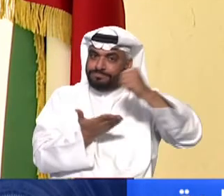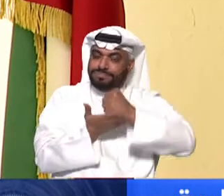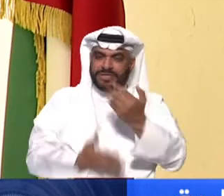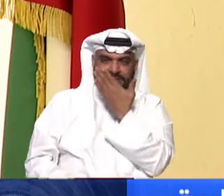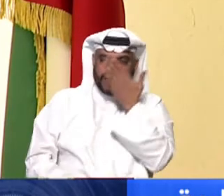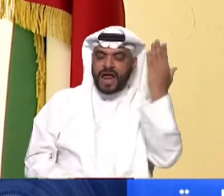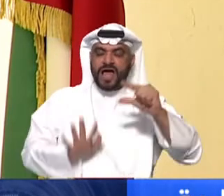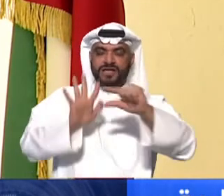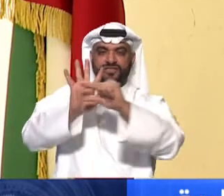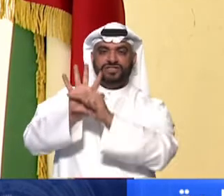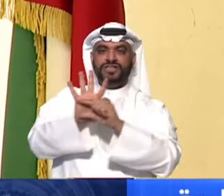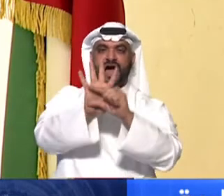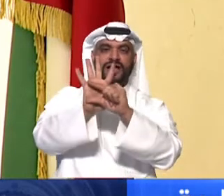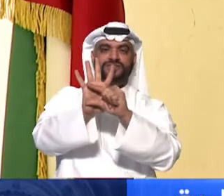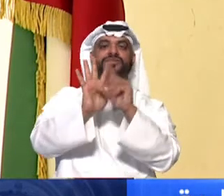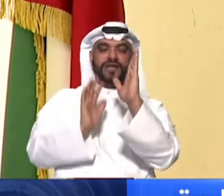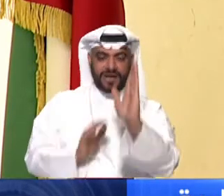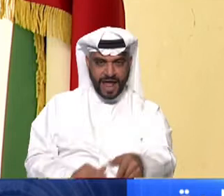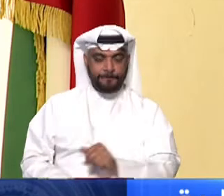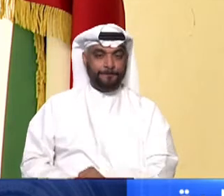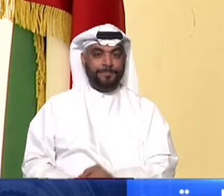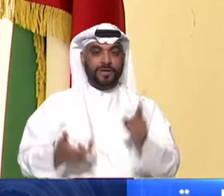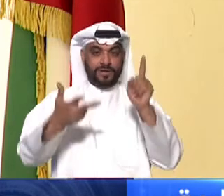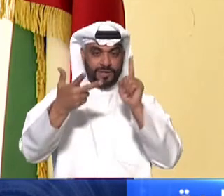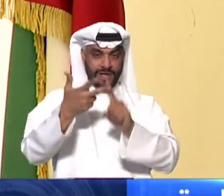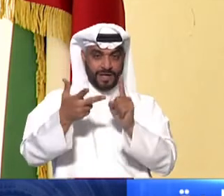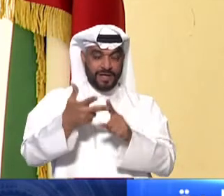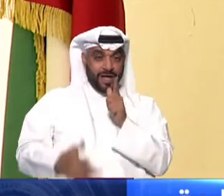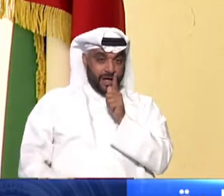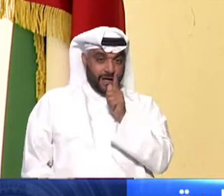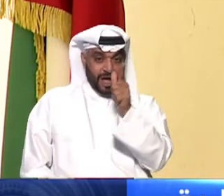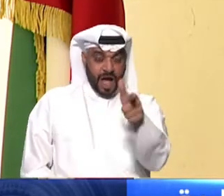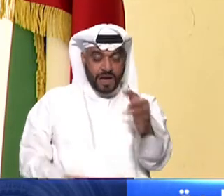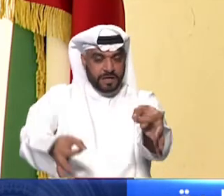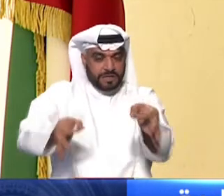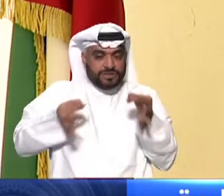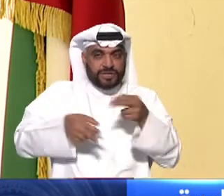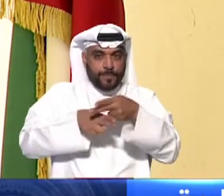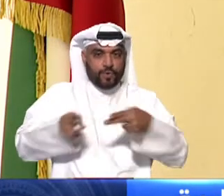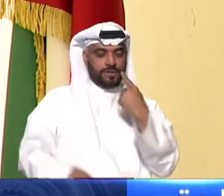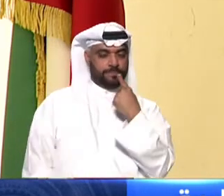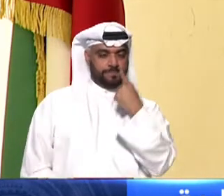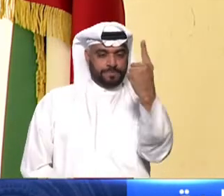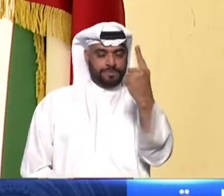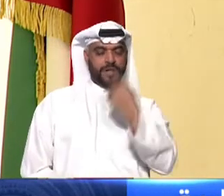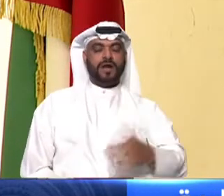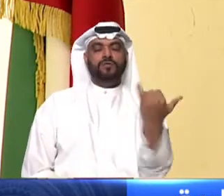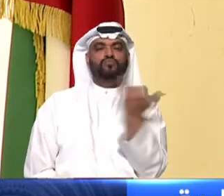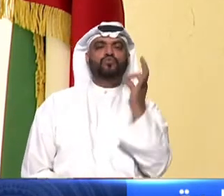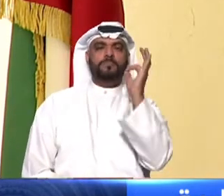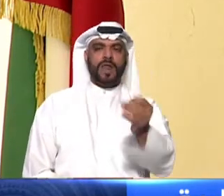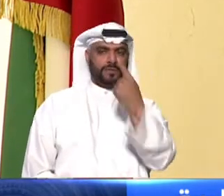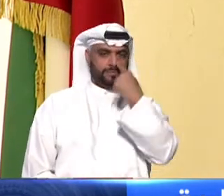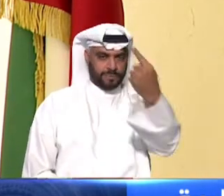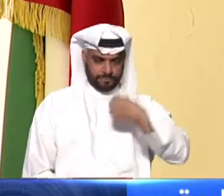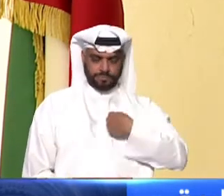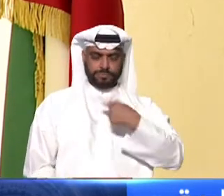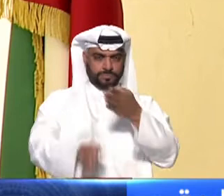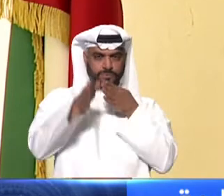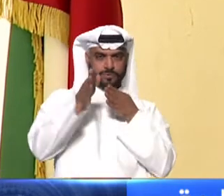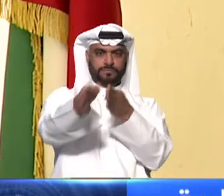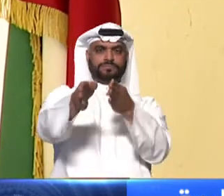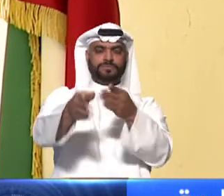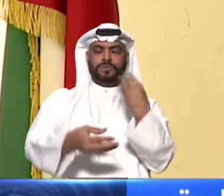بتنظيم داعش بشكل خاص. كما جدد الظفيري أيضا التزام دولة الكويت بالمبادئ التوجيهية كتعطيل